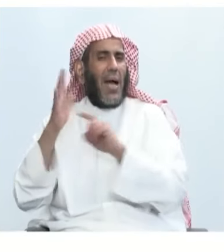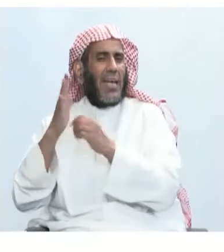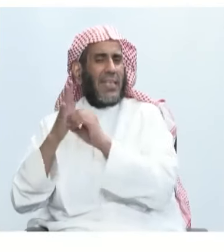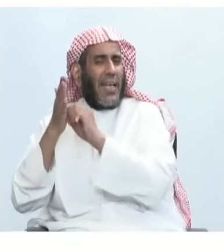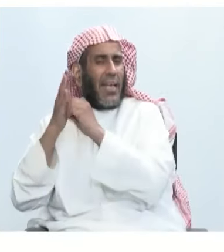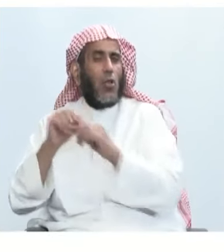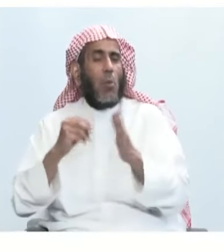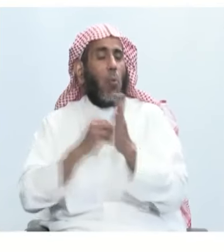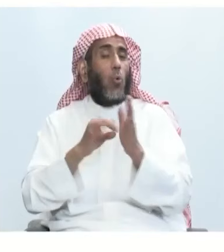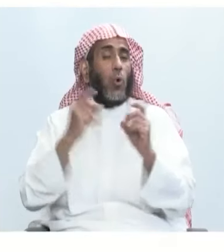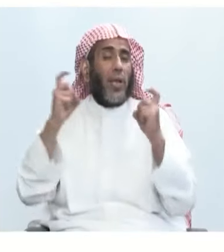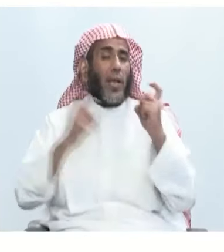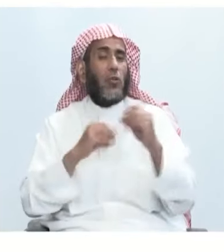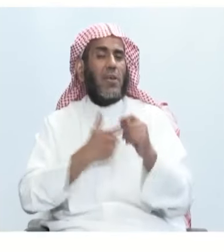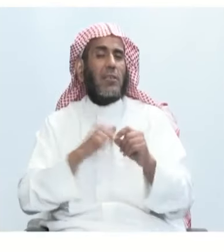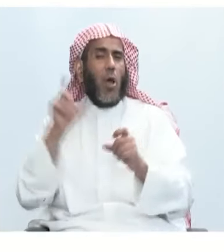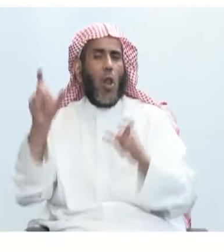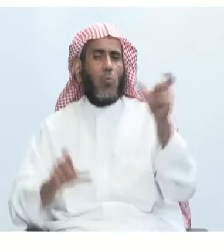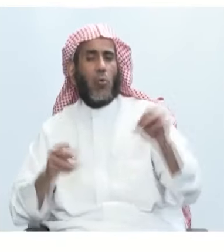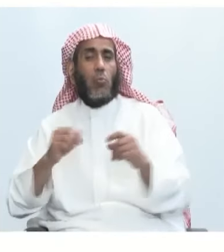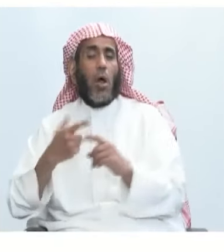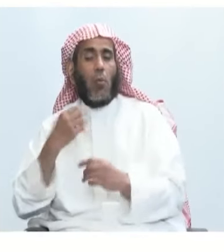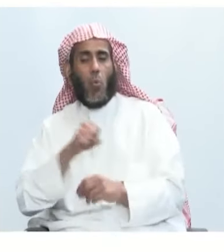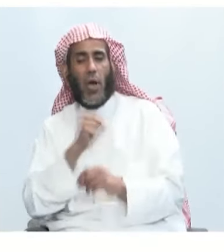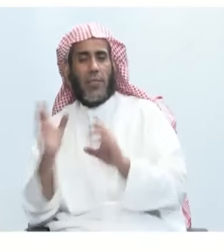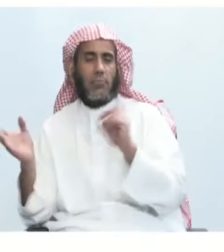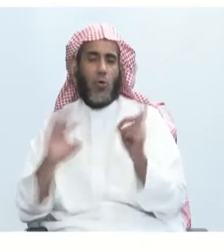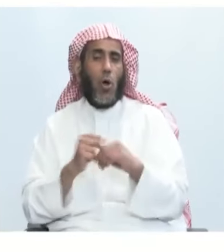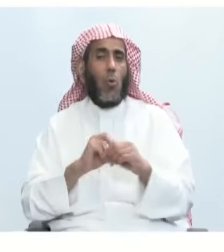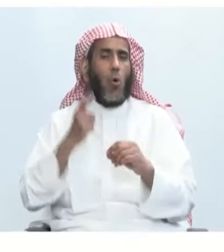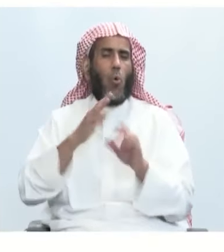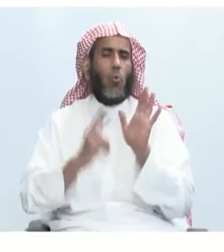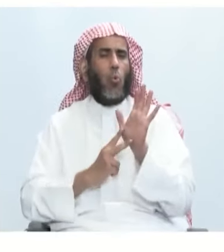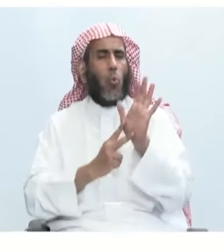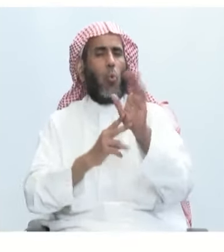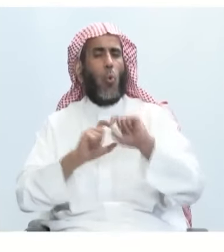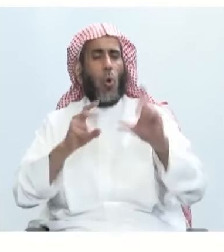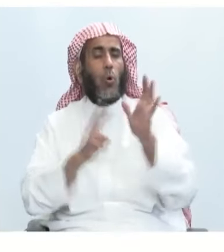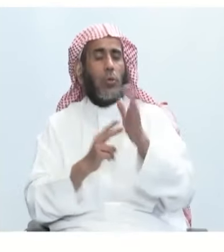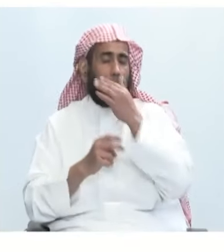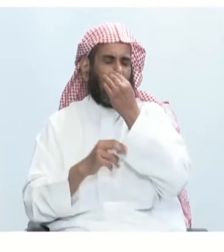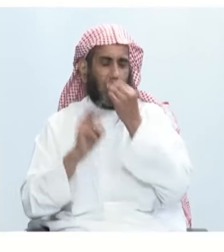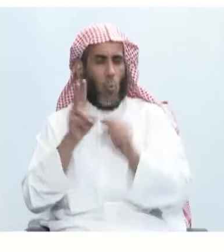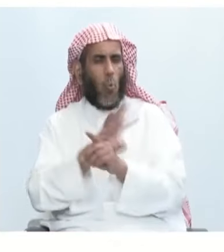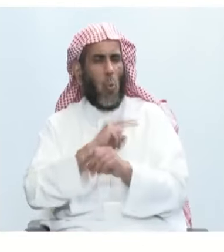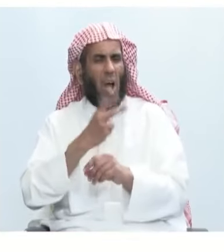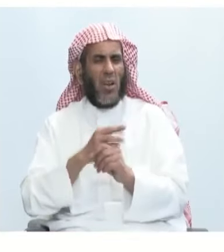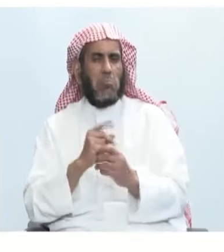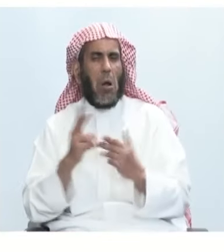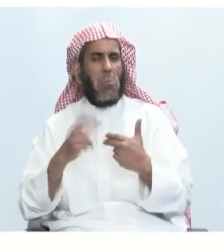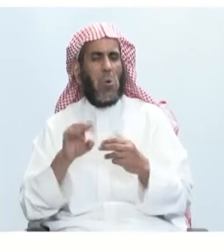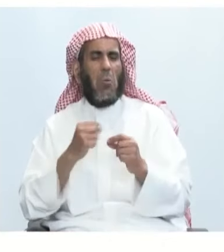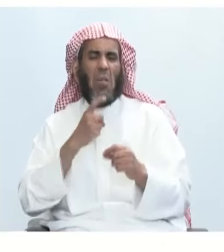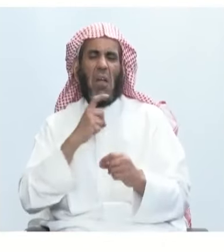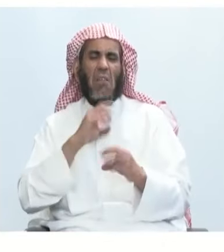موضوع النقاش واسماء المتحاورين وكذلك المقدم ثم اذكر ادعاءات قويه وحجج وبراهين وادعاءات غير مقبوله وحجج براهين